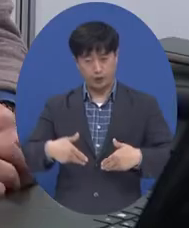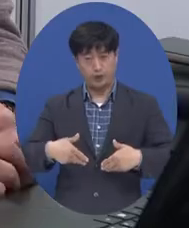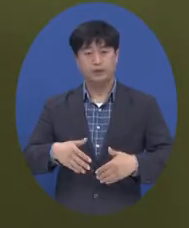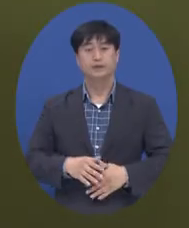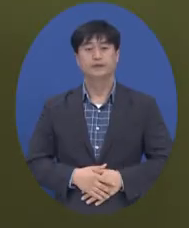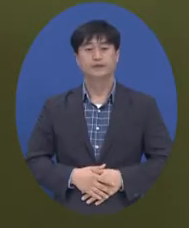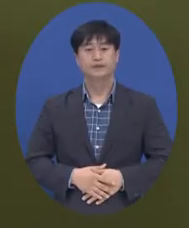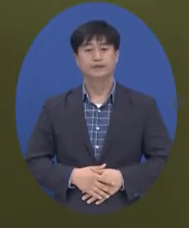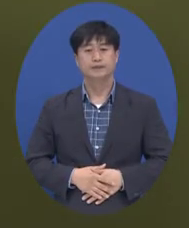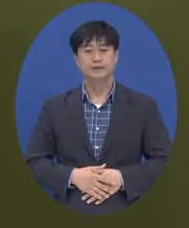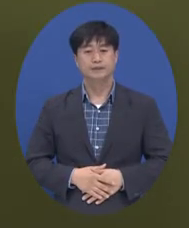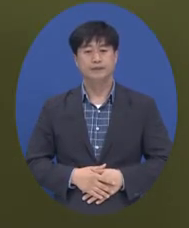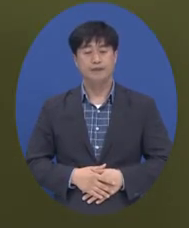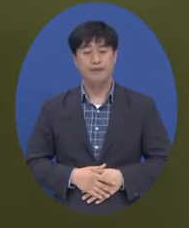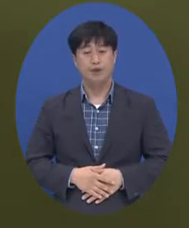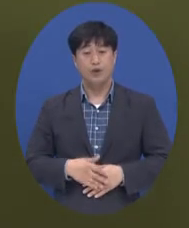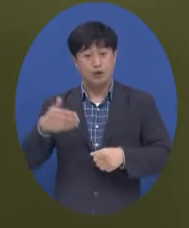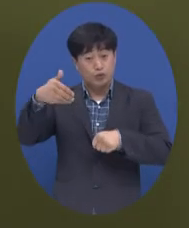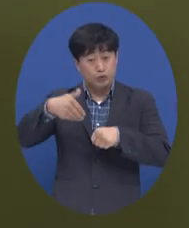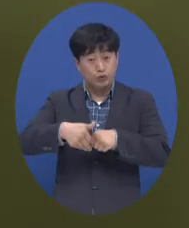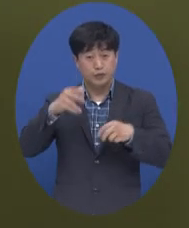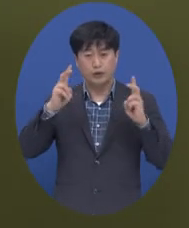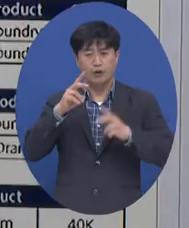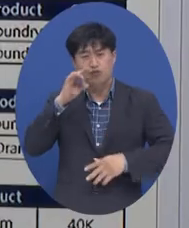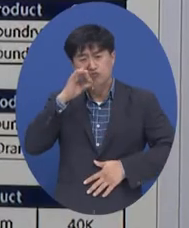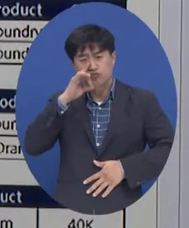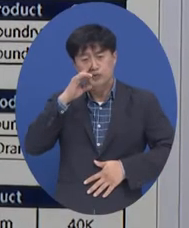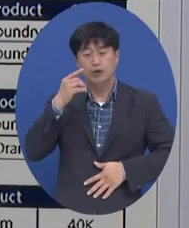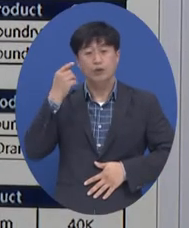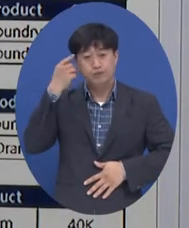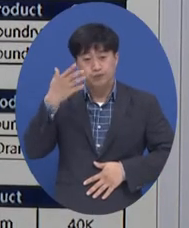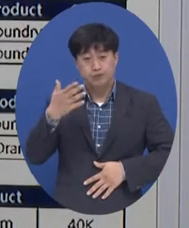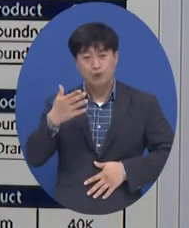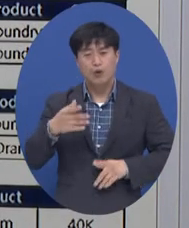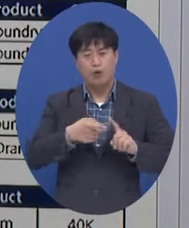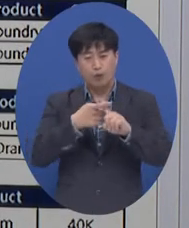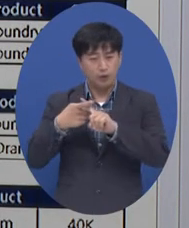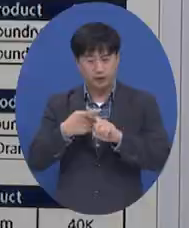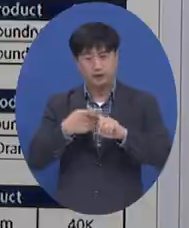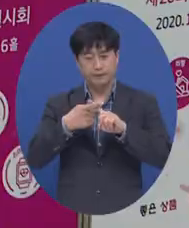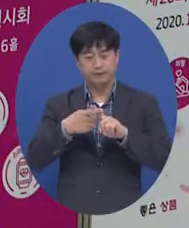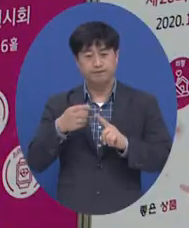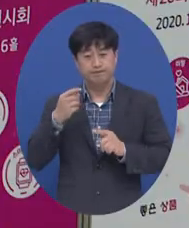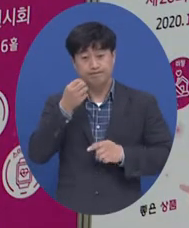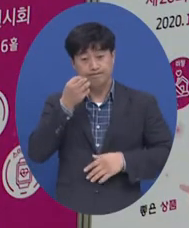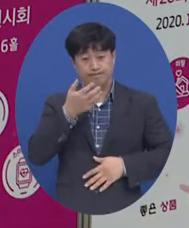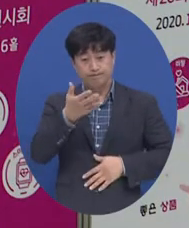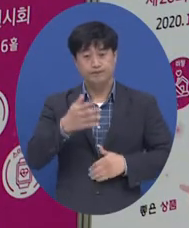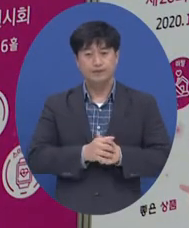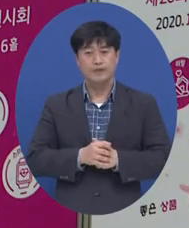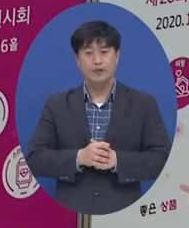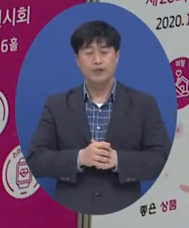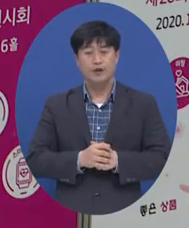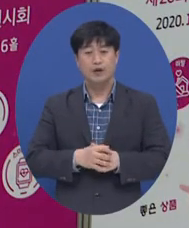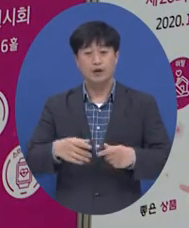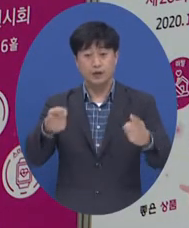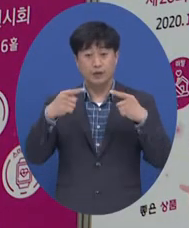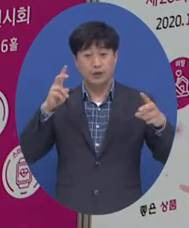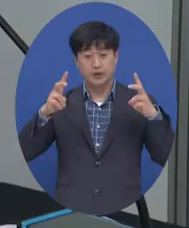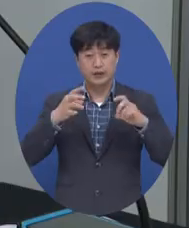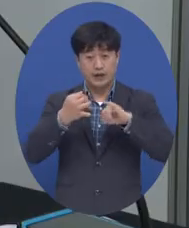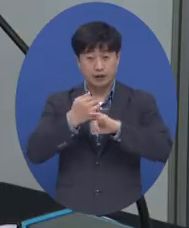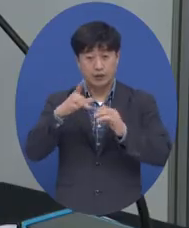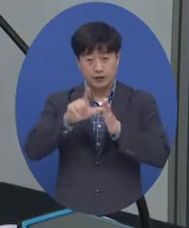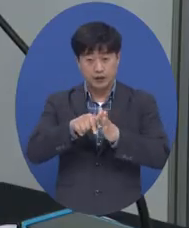같아요. 수입업체는 궁금한 점을 물으며 큰 관심을 드러냅니다. 참가 기업마다 약속한